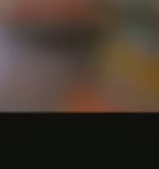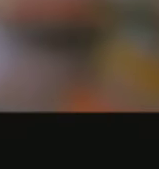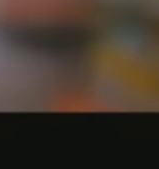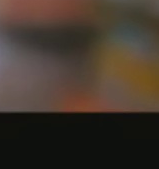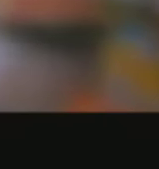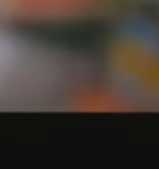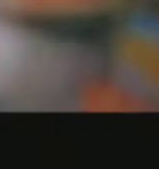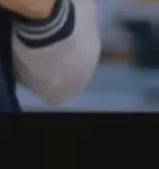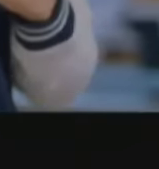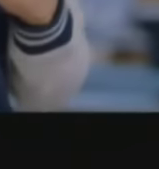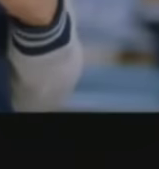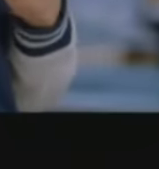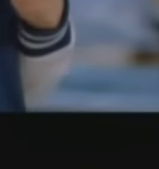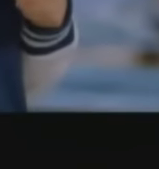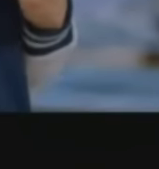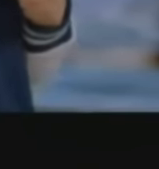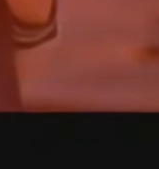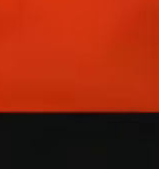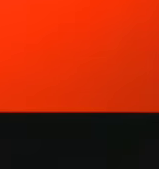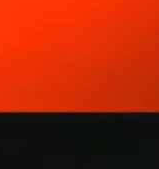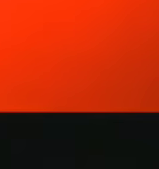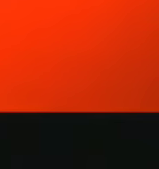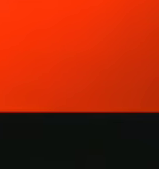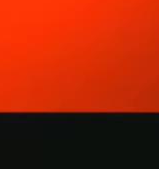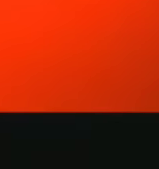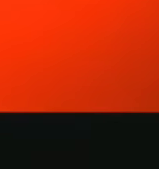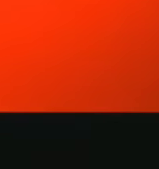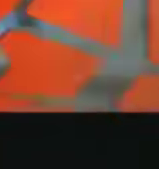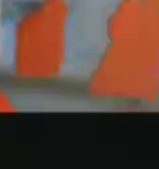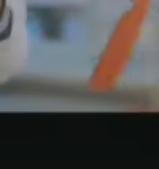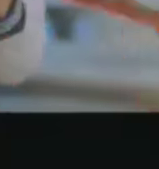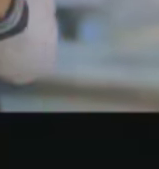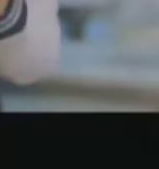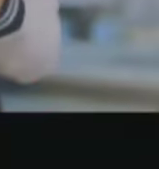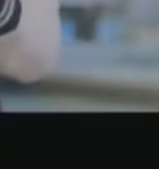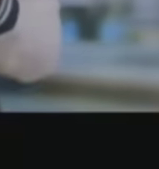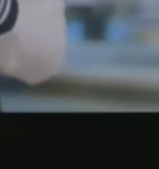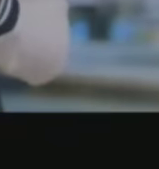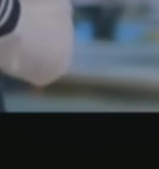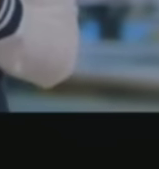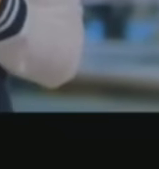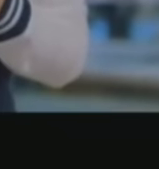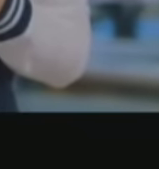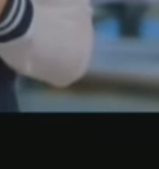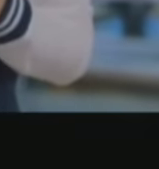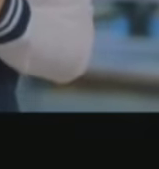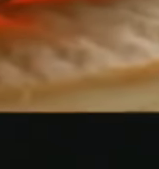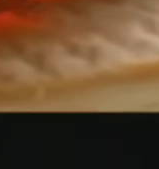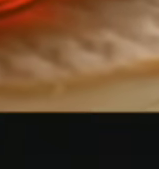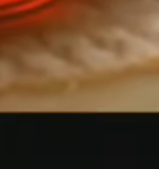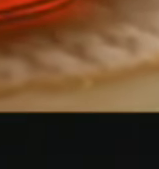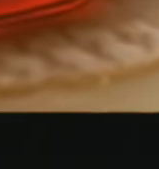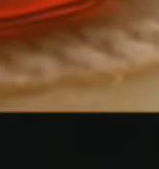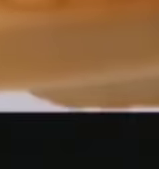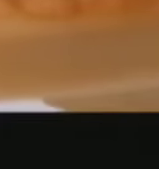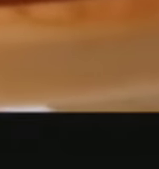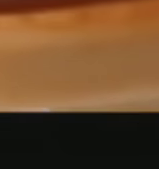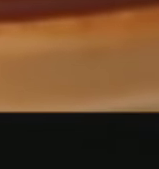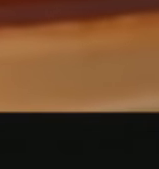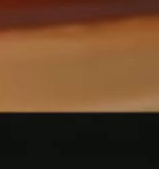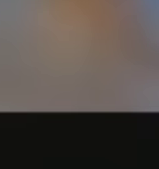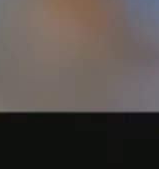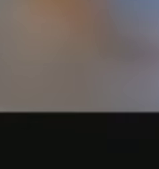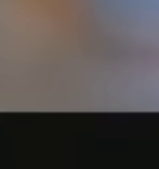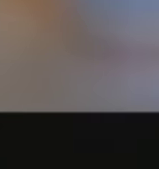Kupar you. Cocok banget. Bukan kalian. Tapi Selai Olay. Jodoh cucu selai